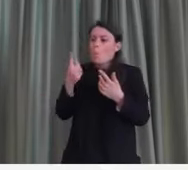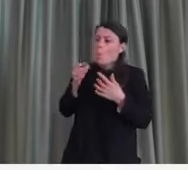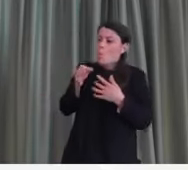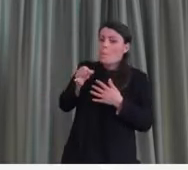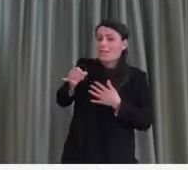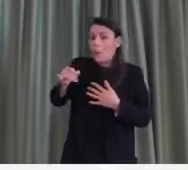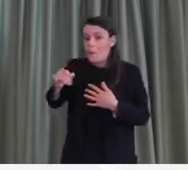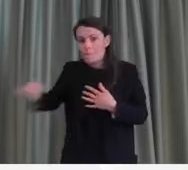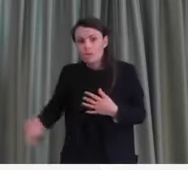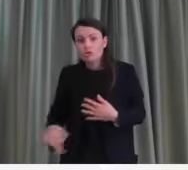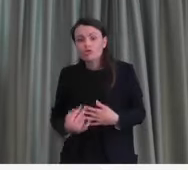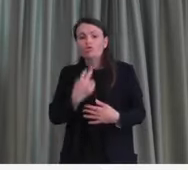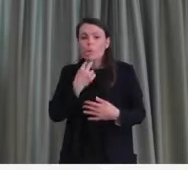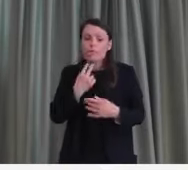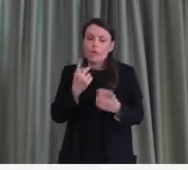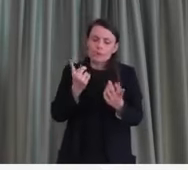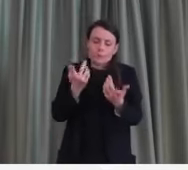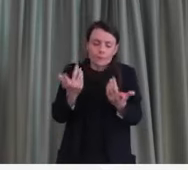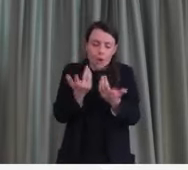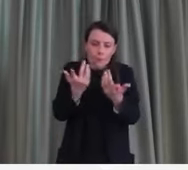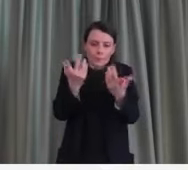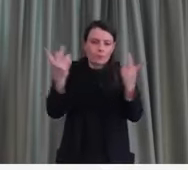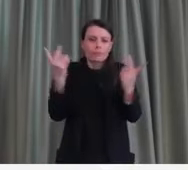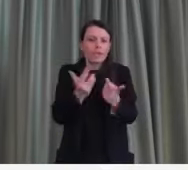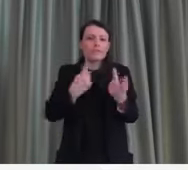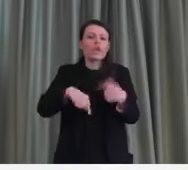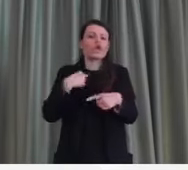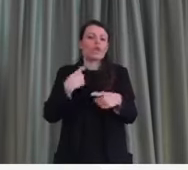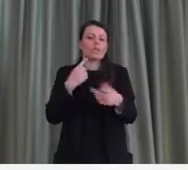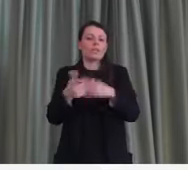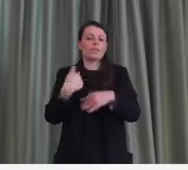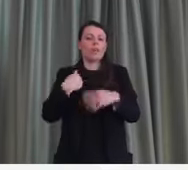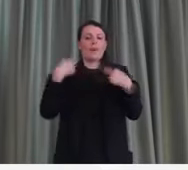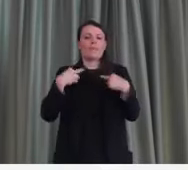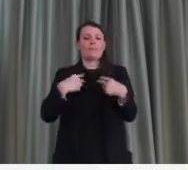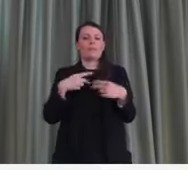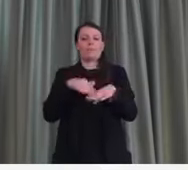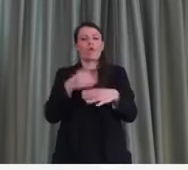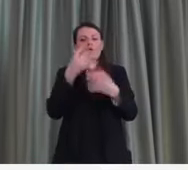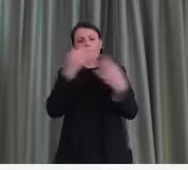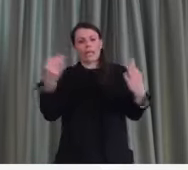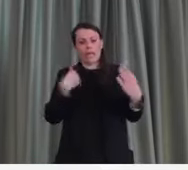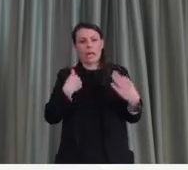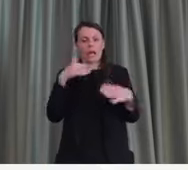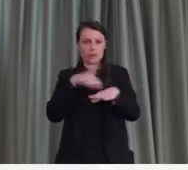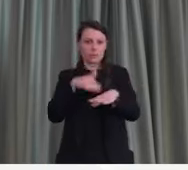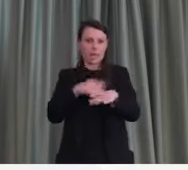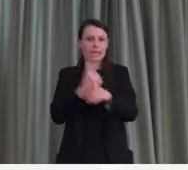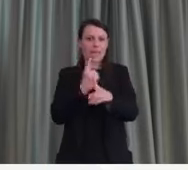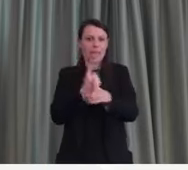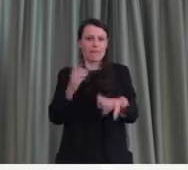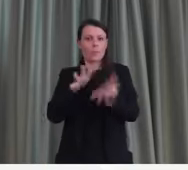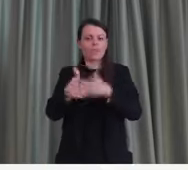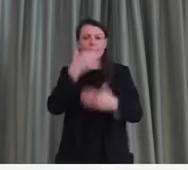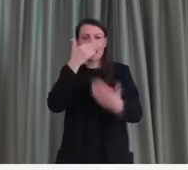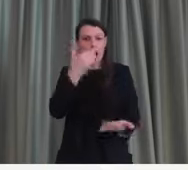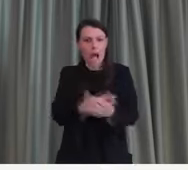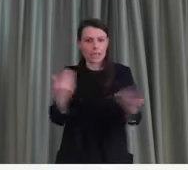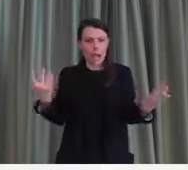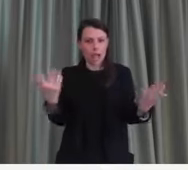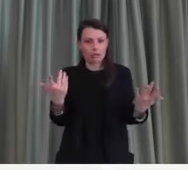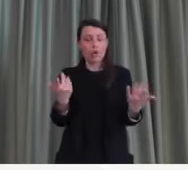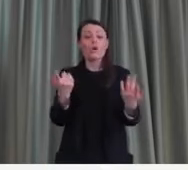tanto perché poi tutti ci abituiamo anche a vivere in un certo modo dovremmo ottenere sempre a mascherina ecco proprio perché la